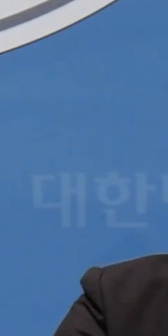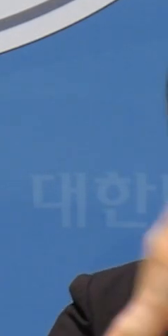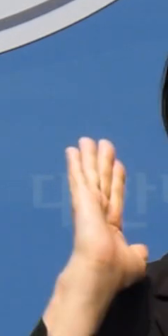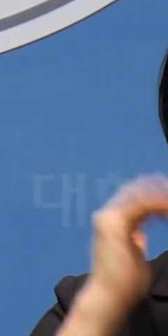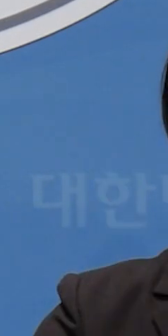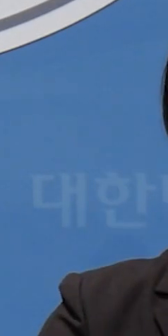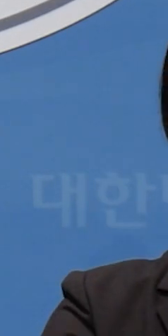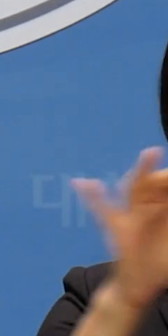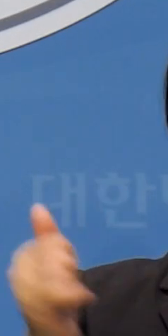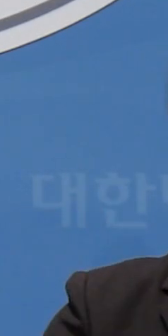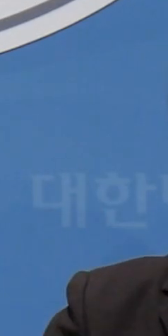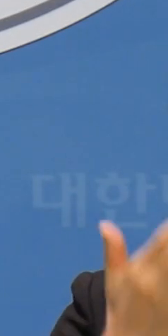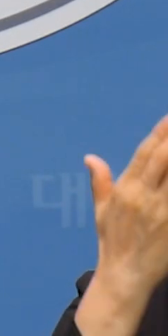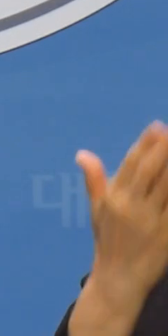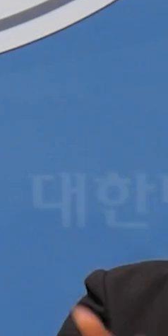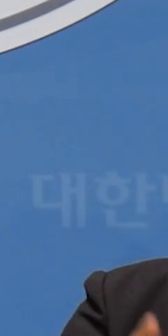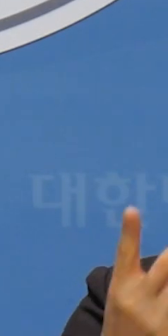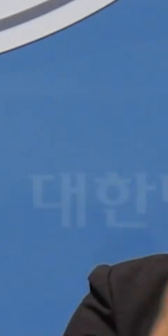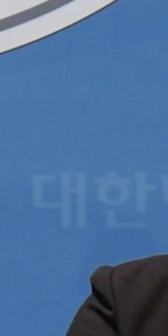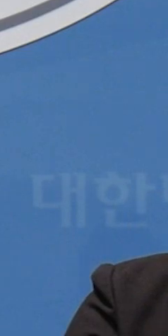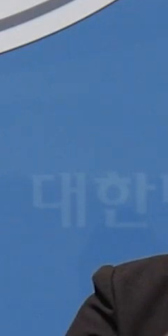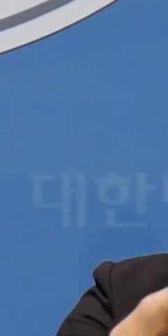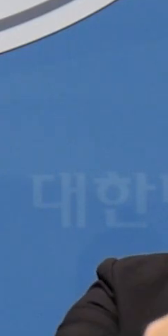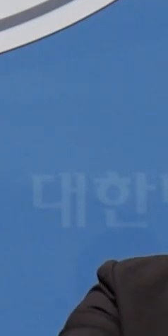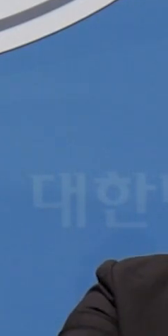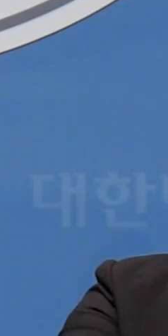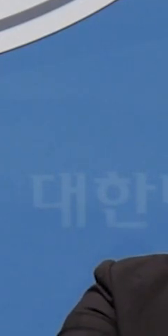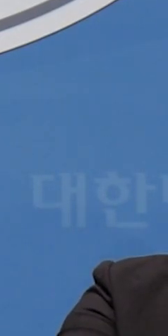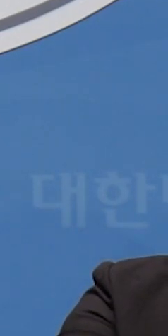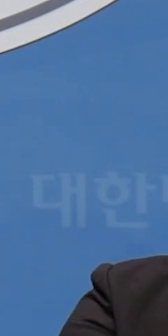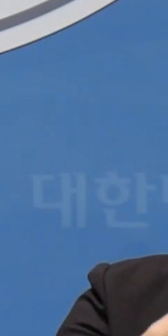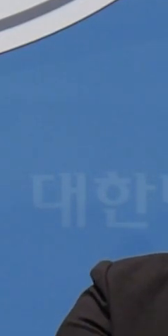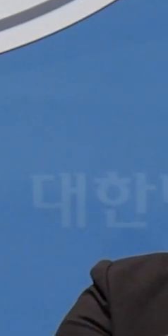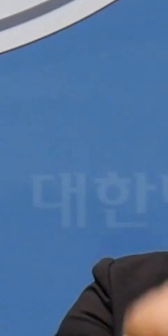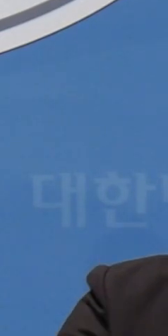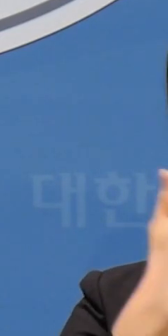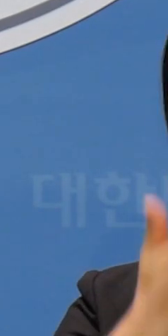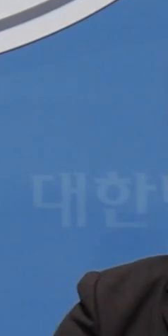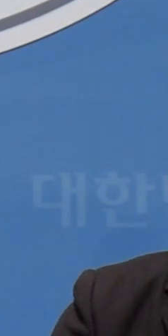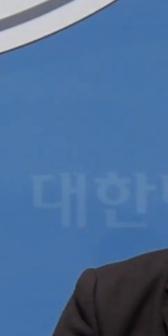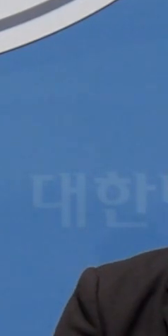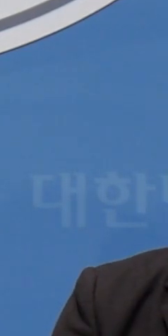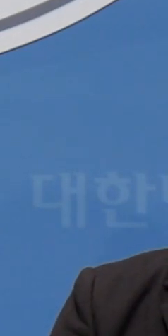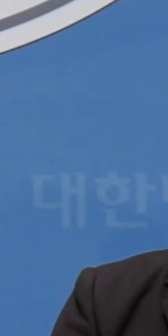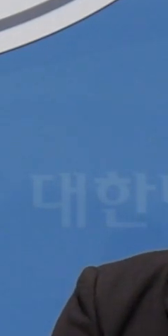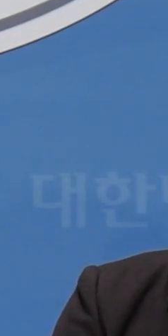의정부 시민들에게 드리는 두 번째 약속이자 실천이 될 것입니다.